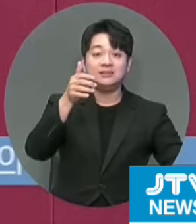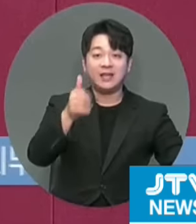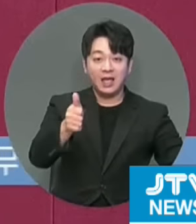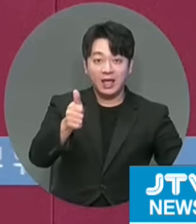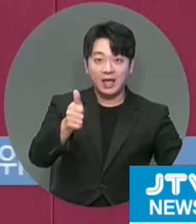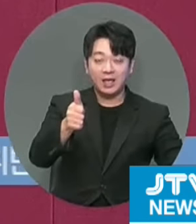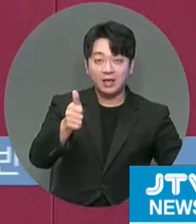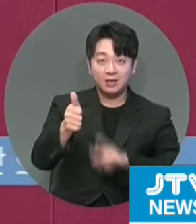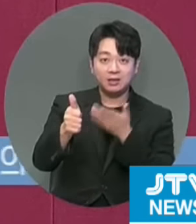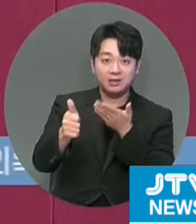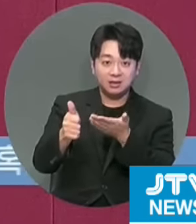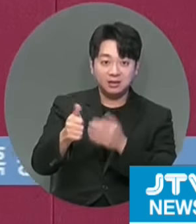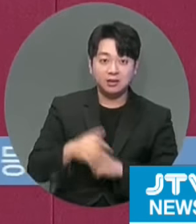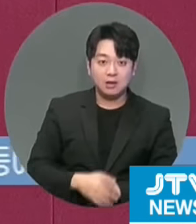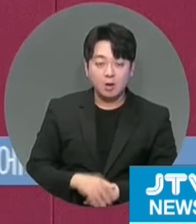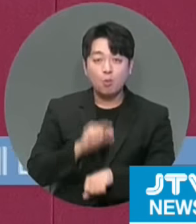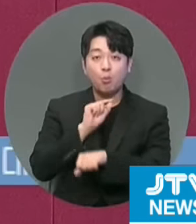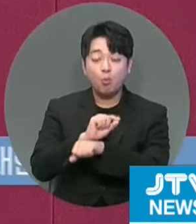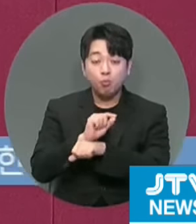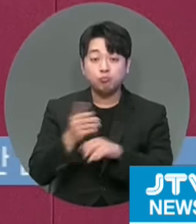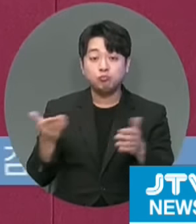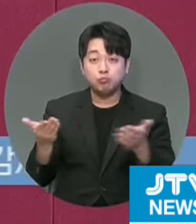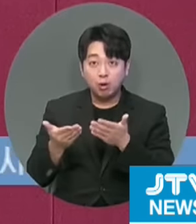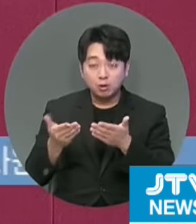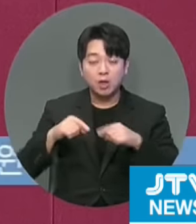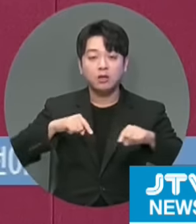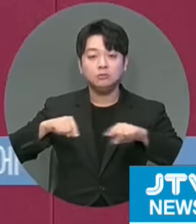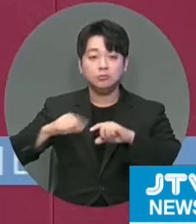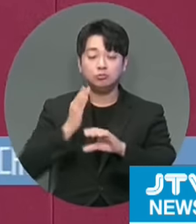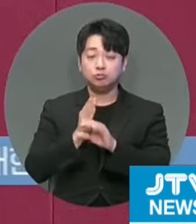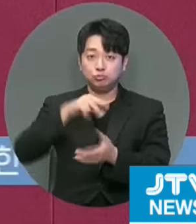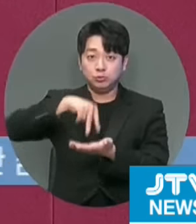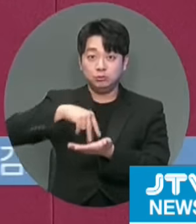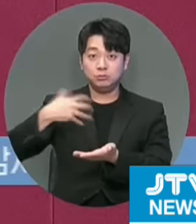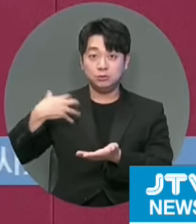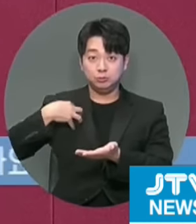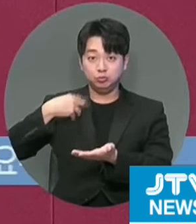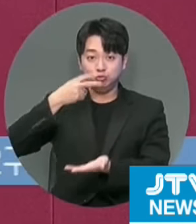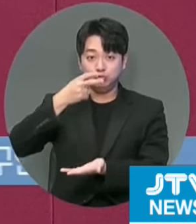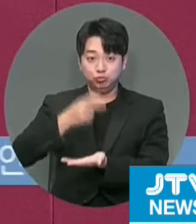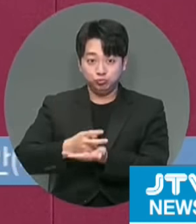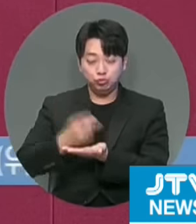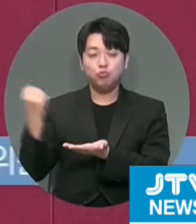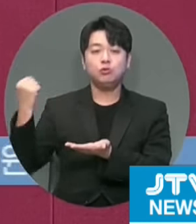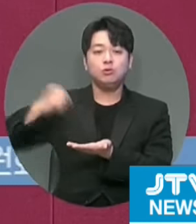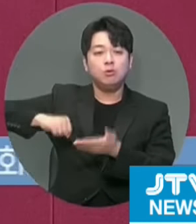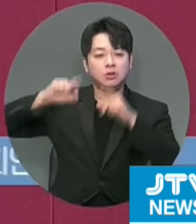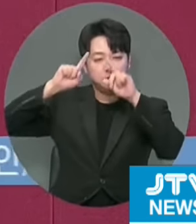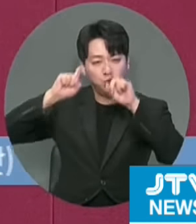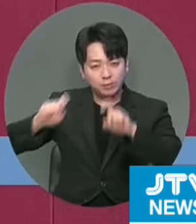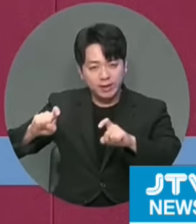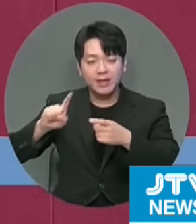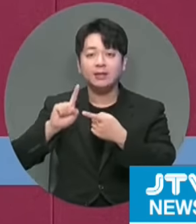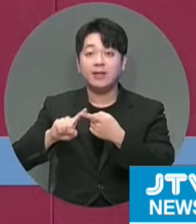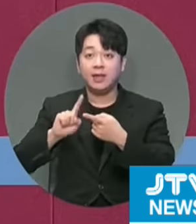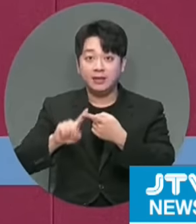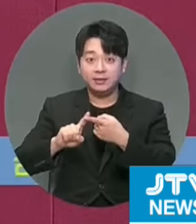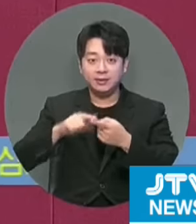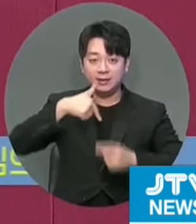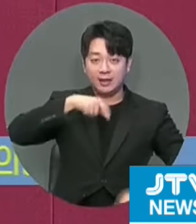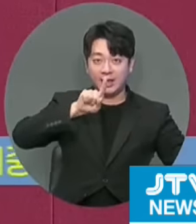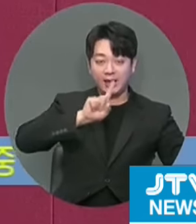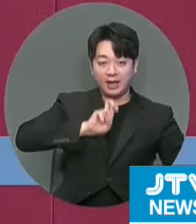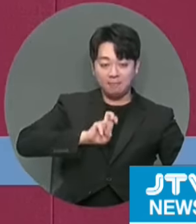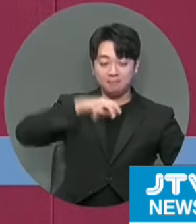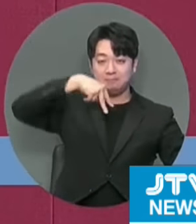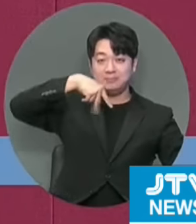위원장의 공무원으로서의 정치적 중립의무 위반 의혹 등에 대한 감사원에 대한 감사 요구안에 대하여